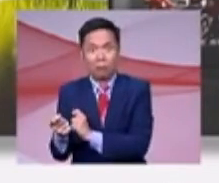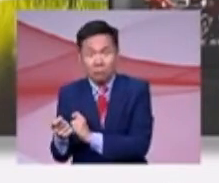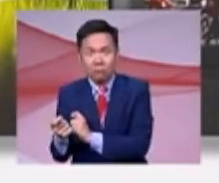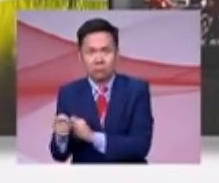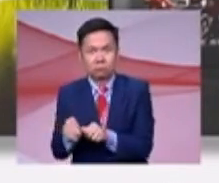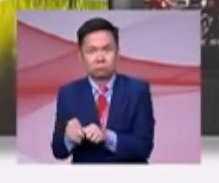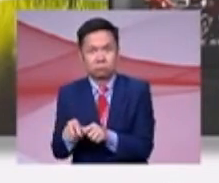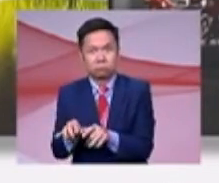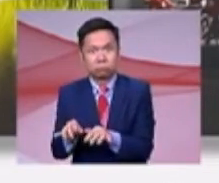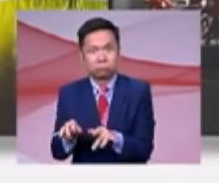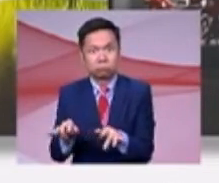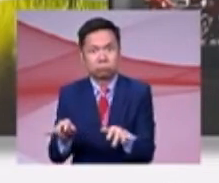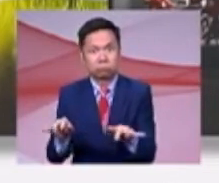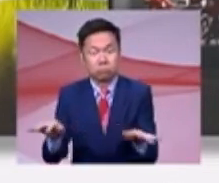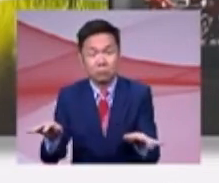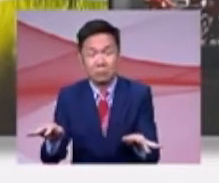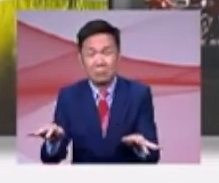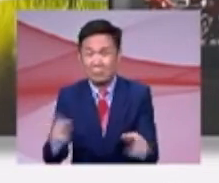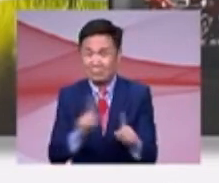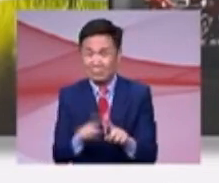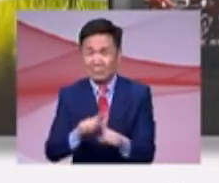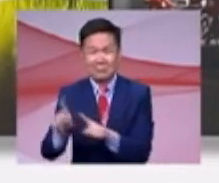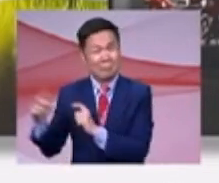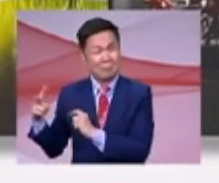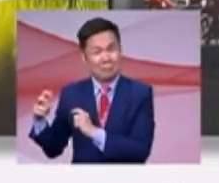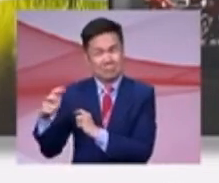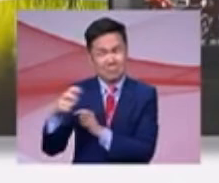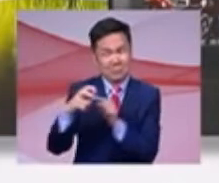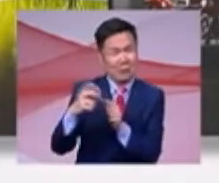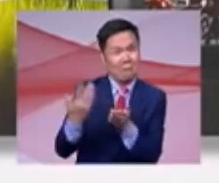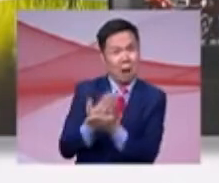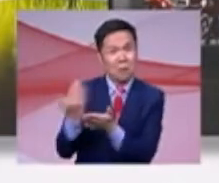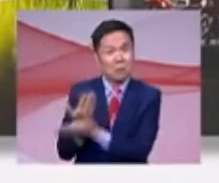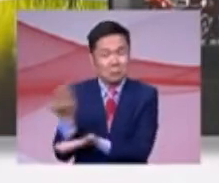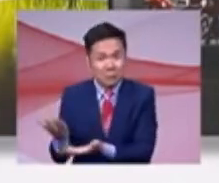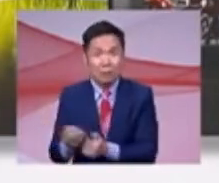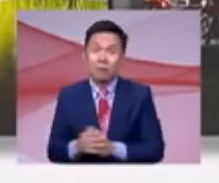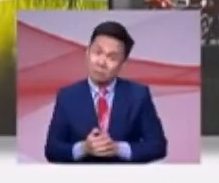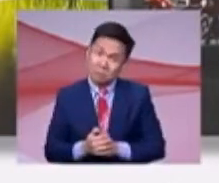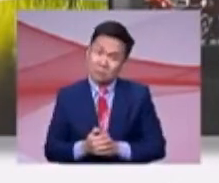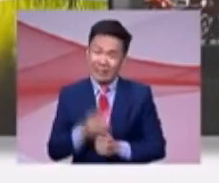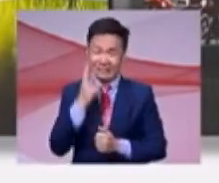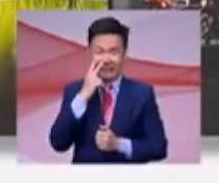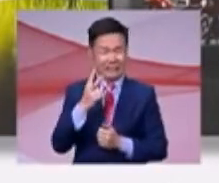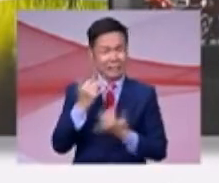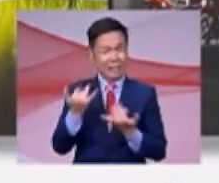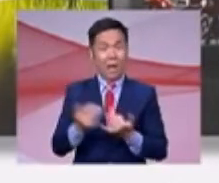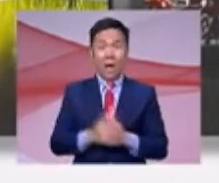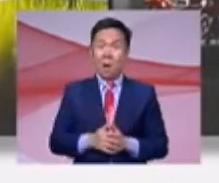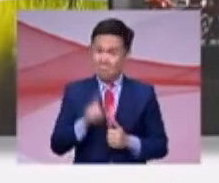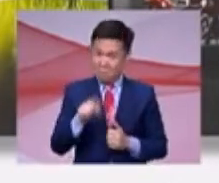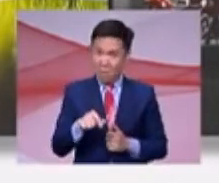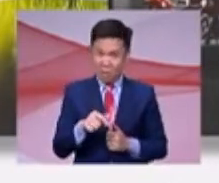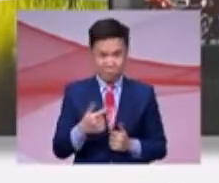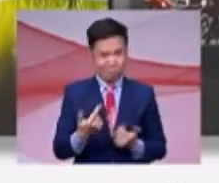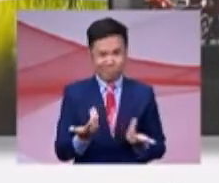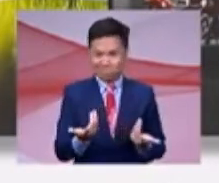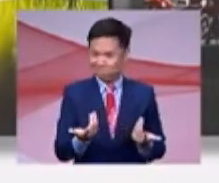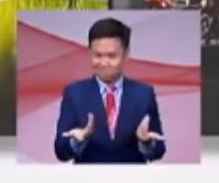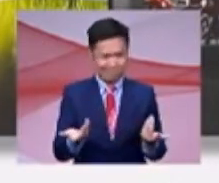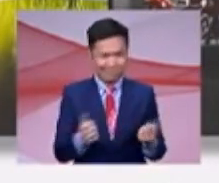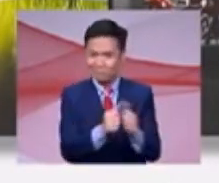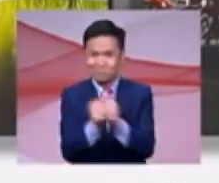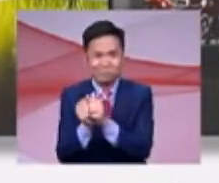untuk menjangkiti manusia dengan varian-varian yang baru. Sama ada kita boleh hidup bersama dengan